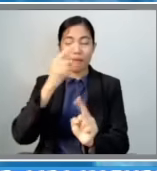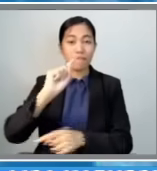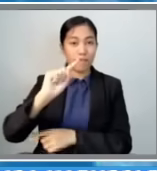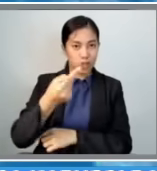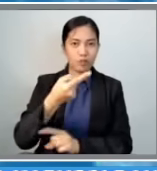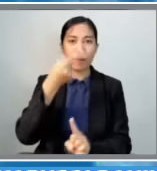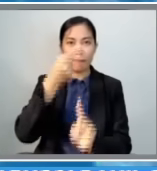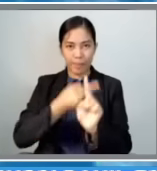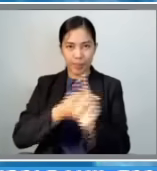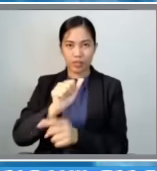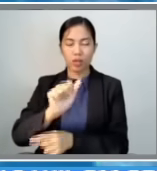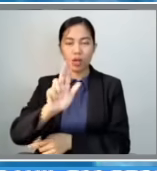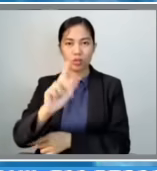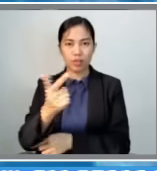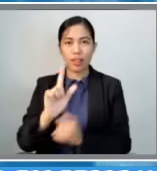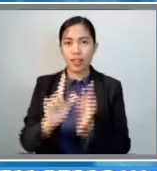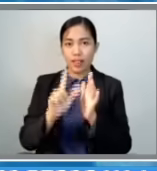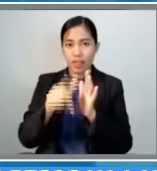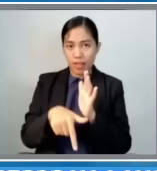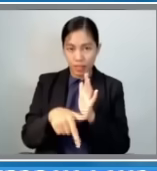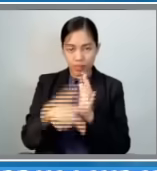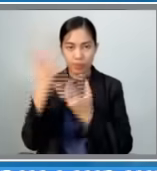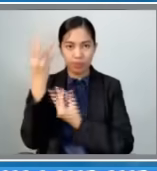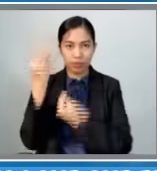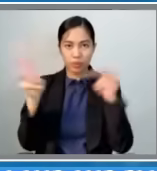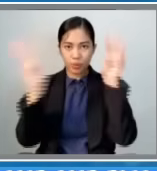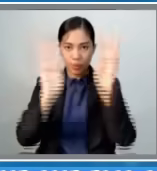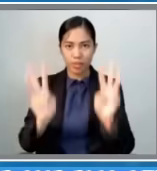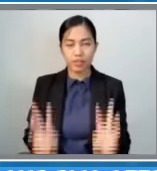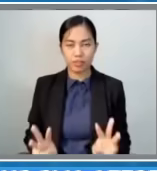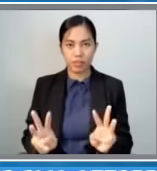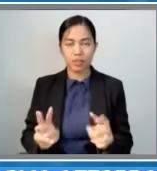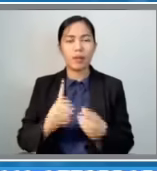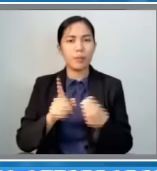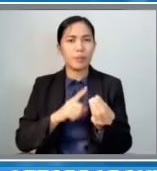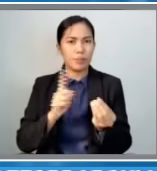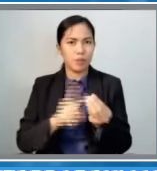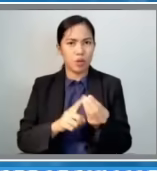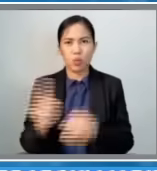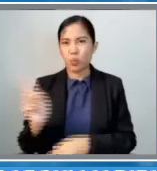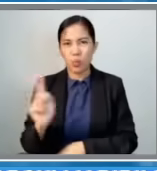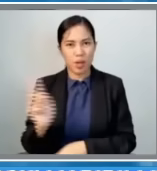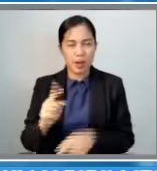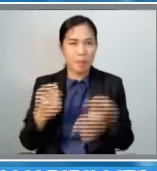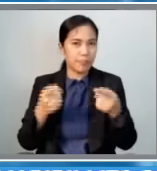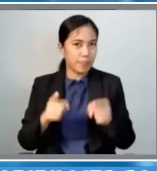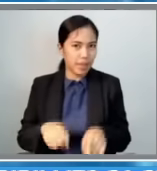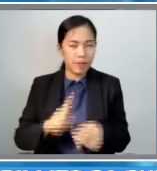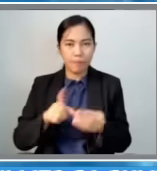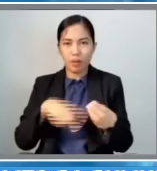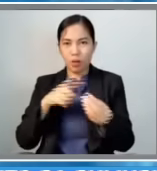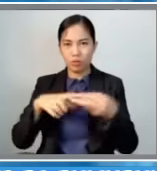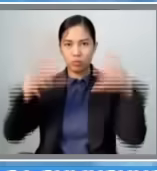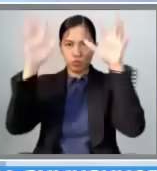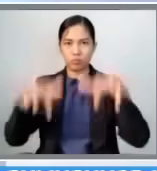GMA Integrated News Weather Center at Pag-asa kung ano ang inaasahang epekto ng bagyong yan.